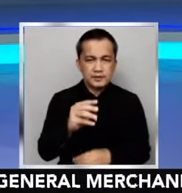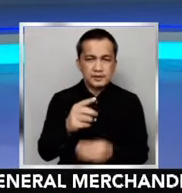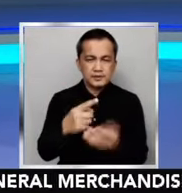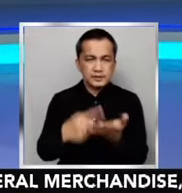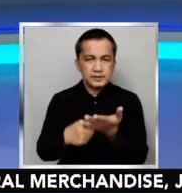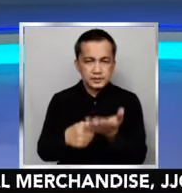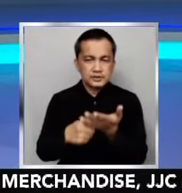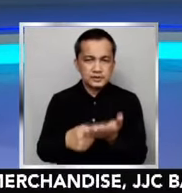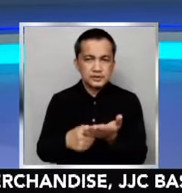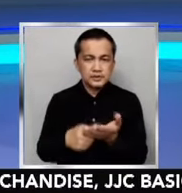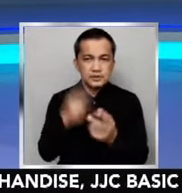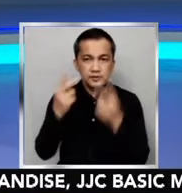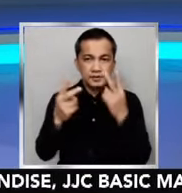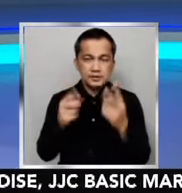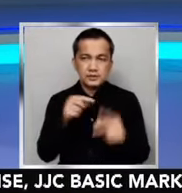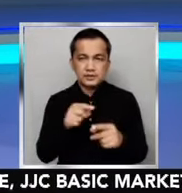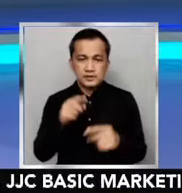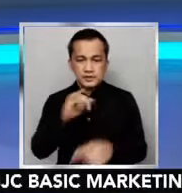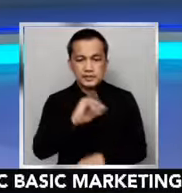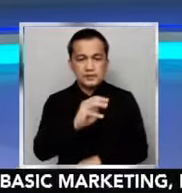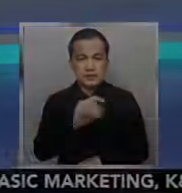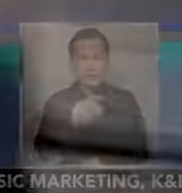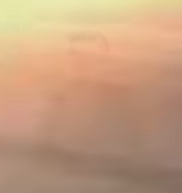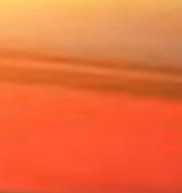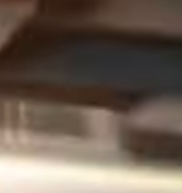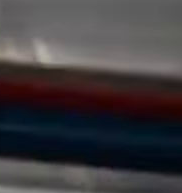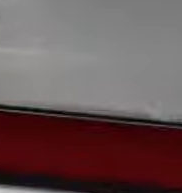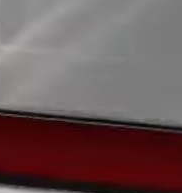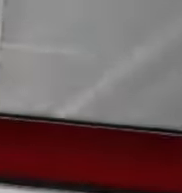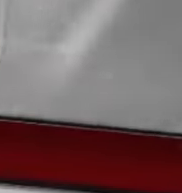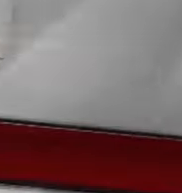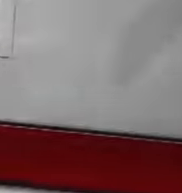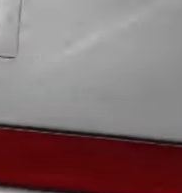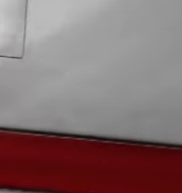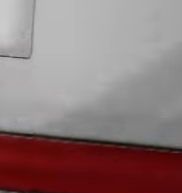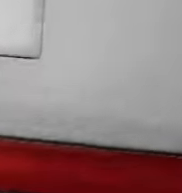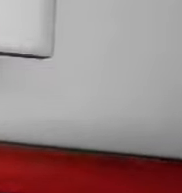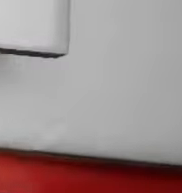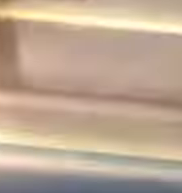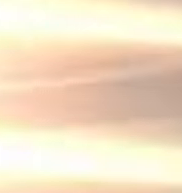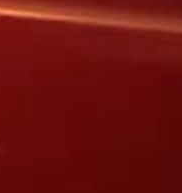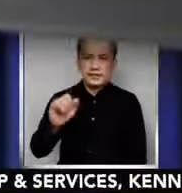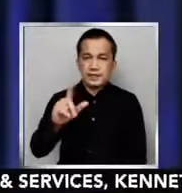official visit na ito ni ibrahim live na tinutukan nila alv